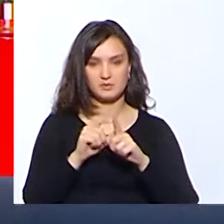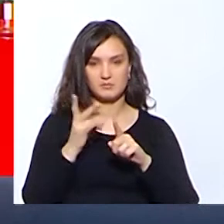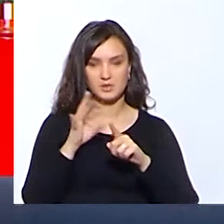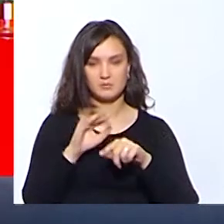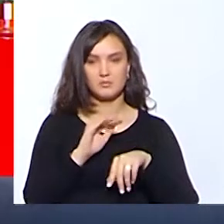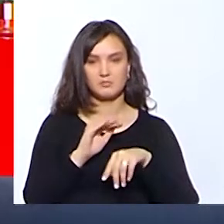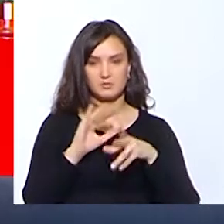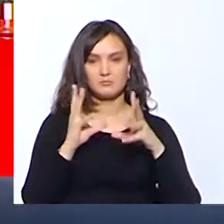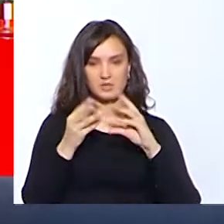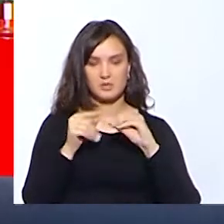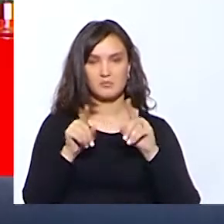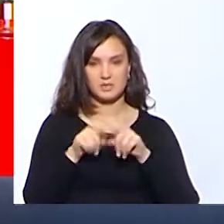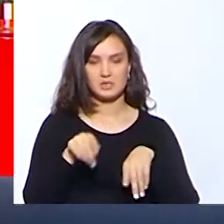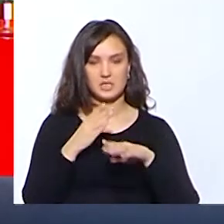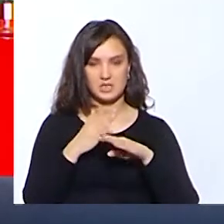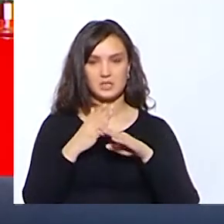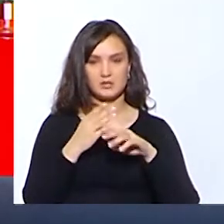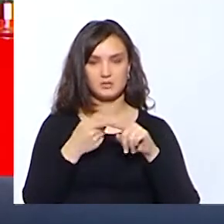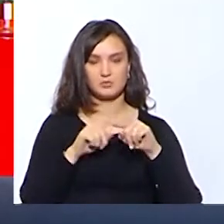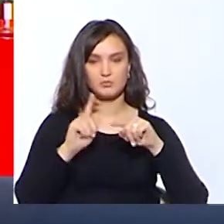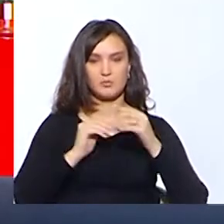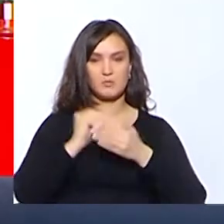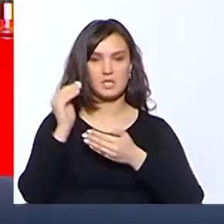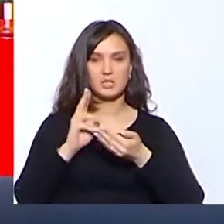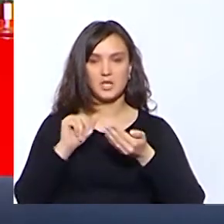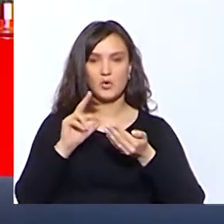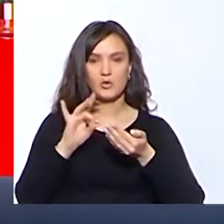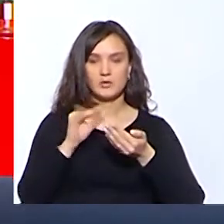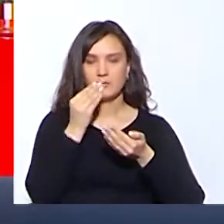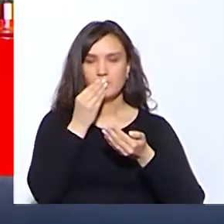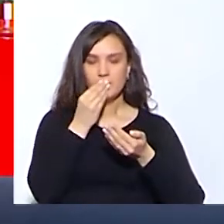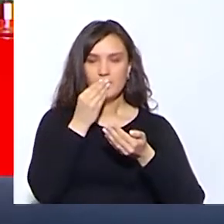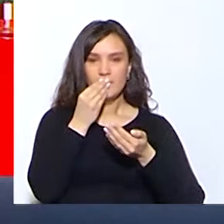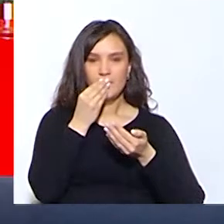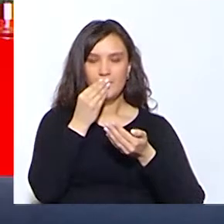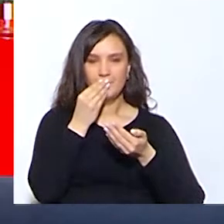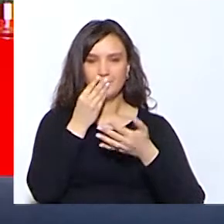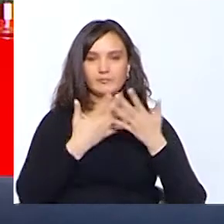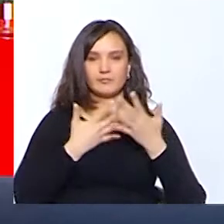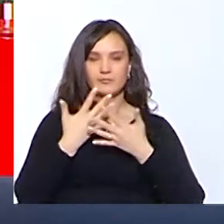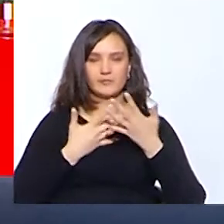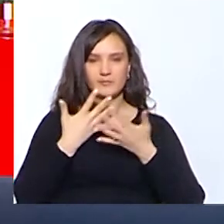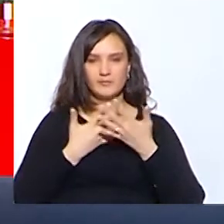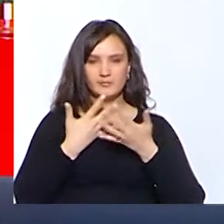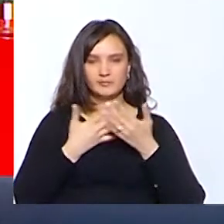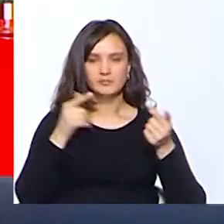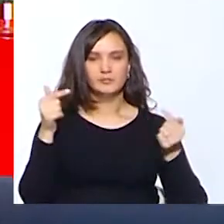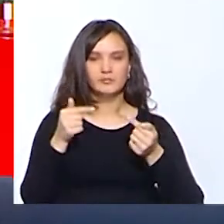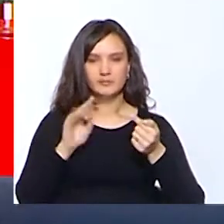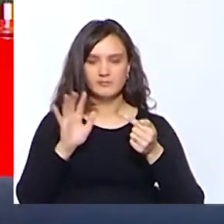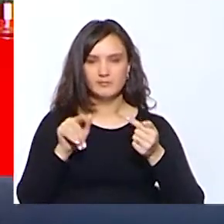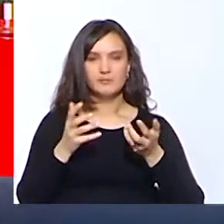მაგრამ ფაქტობრივად ასეა, იმიტომ რომ მაღალკალორიული კვება, ენერგიის